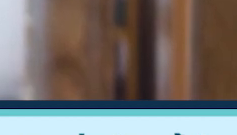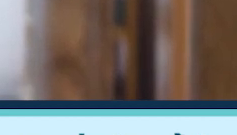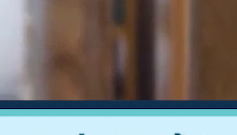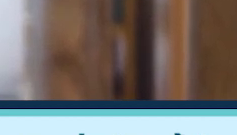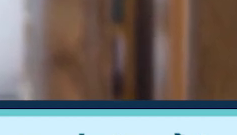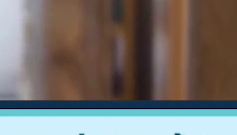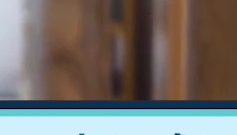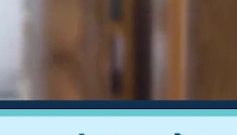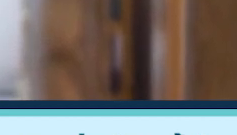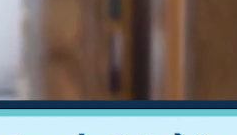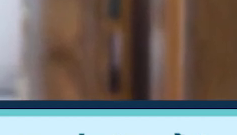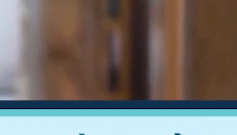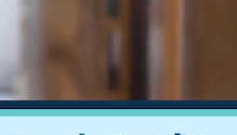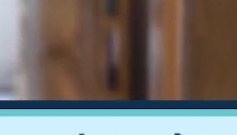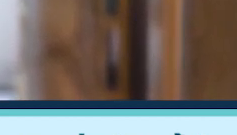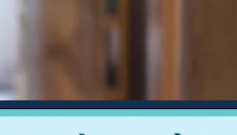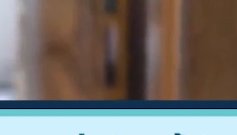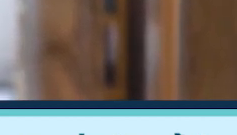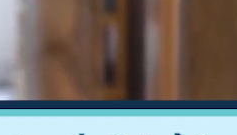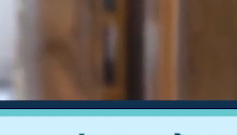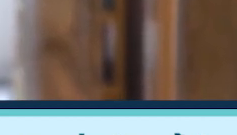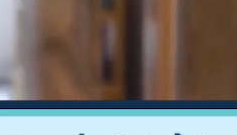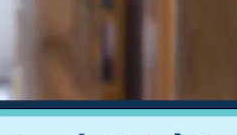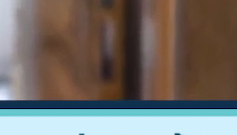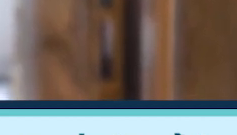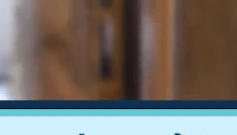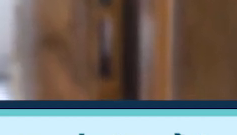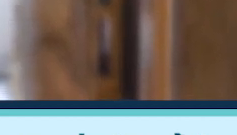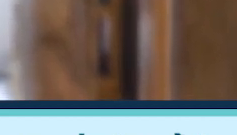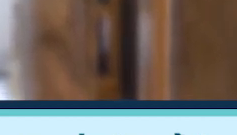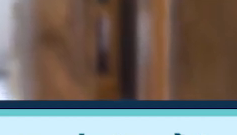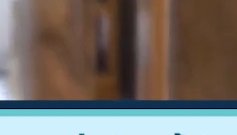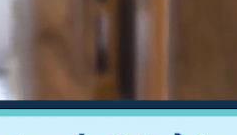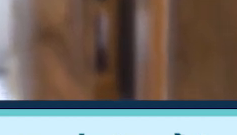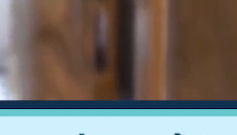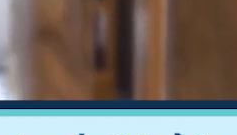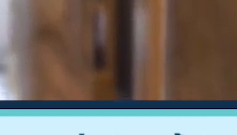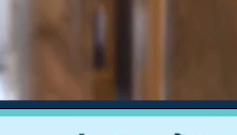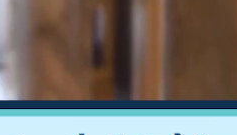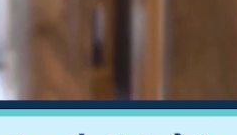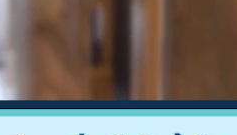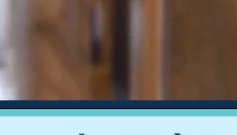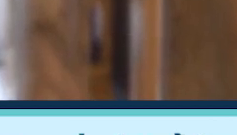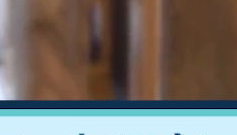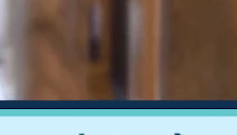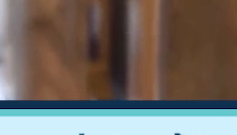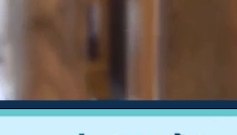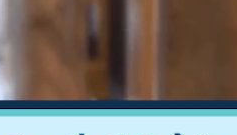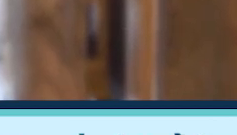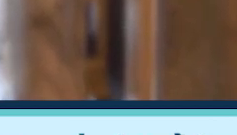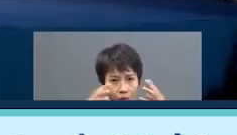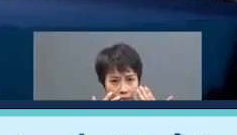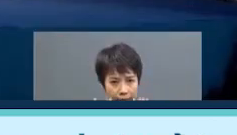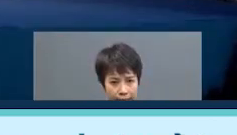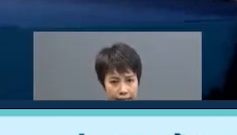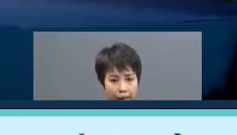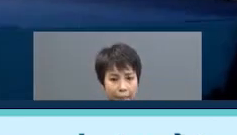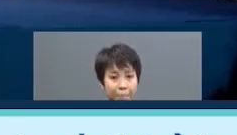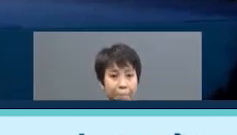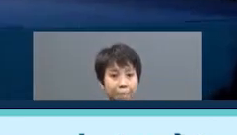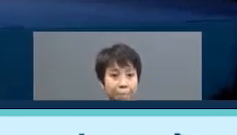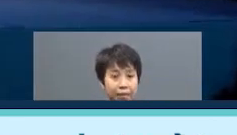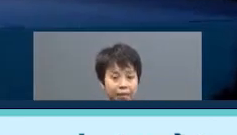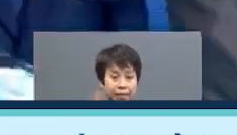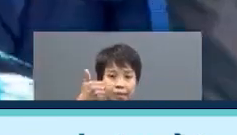เกิดการบริหารจัดการน้ำอย่างเท่าเทียมและทั่วถึงด้านนายสมศักเทพสุทินรองนายกรัฐมนตรีกล่าวเช่นเดียวกันว่า